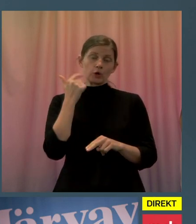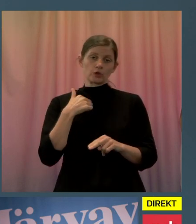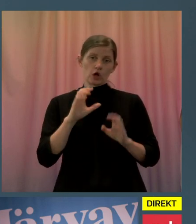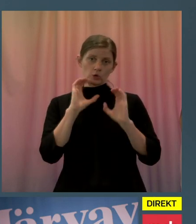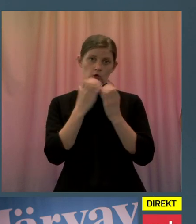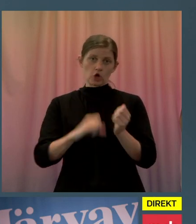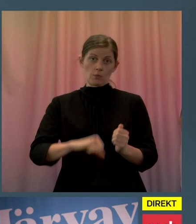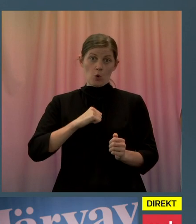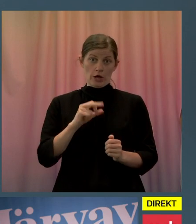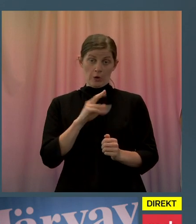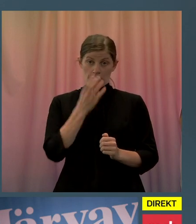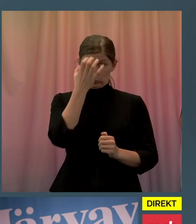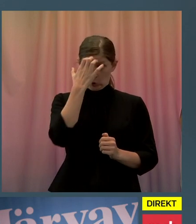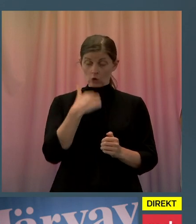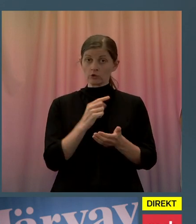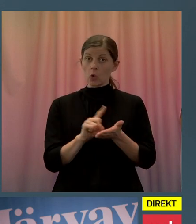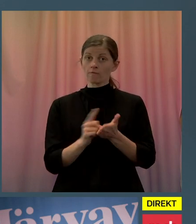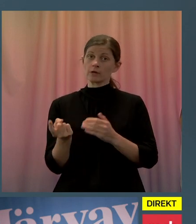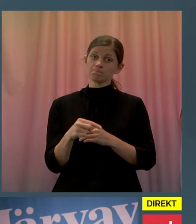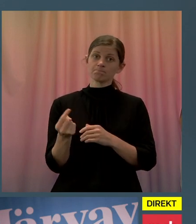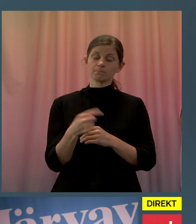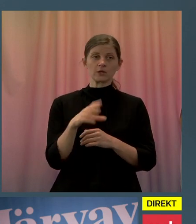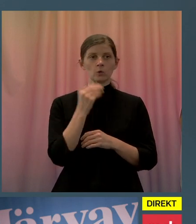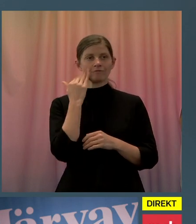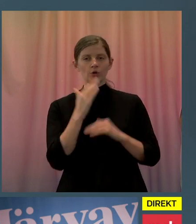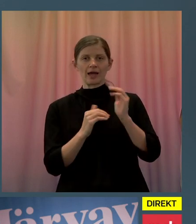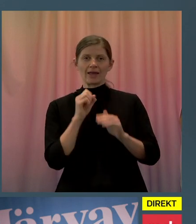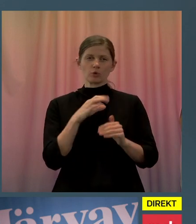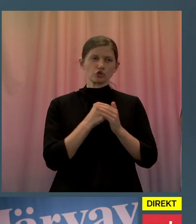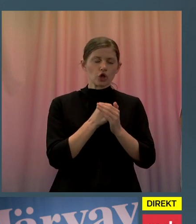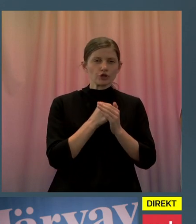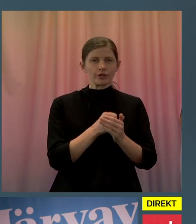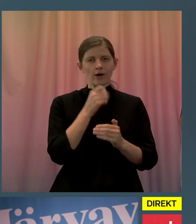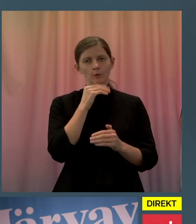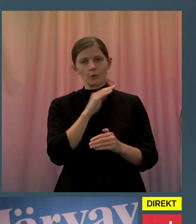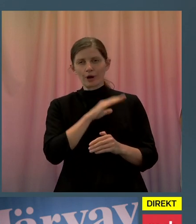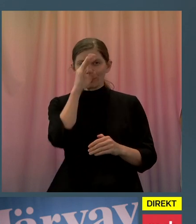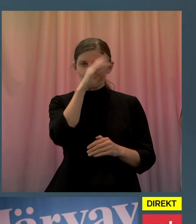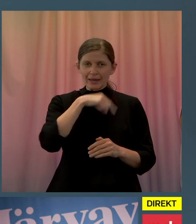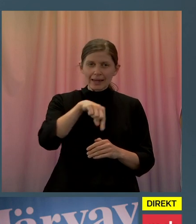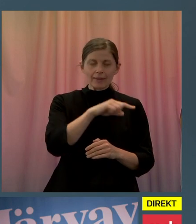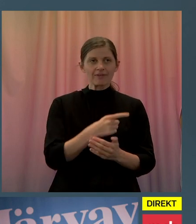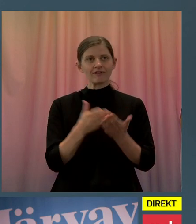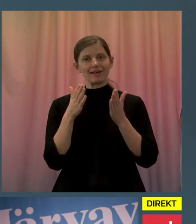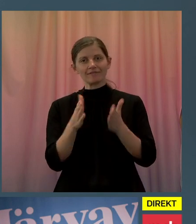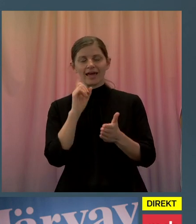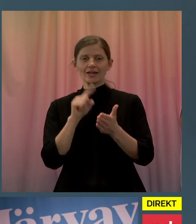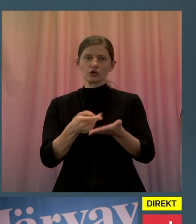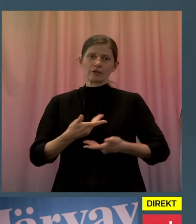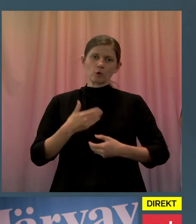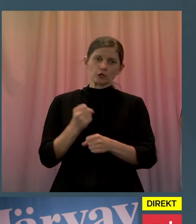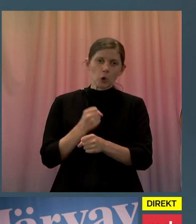rätt mycket. Då handlar det om stöd till ungdomar på glid, om fler vägar in till jobb och in i det svenska